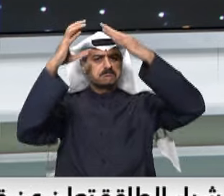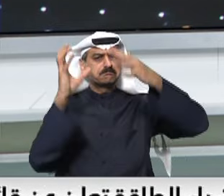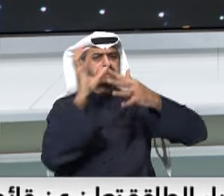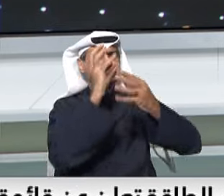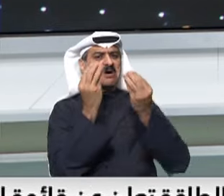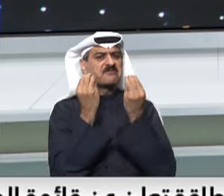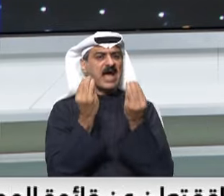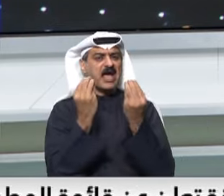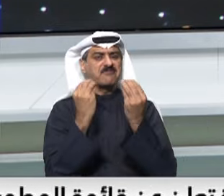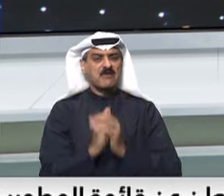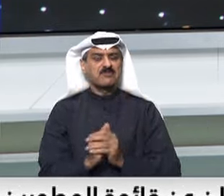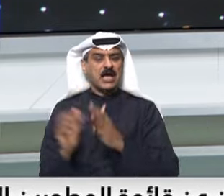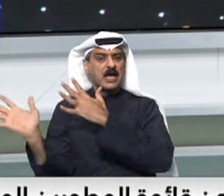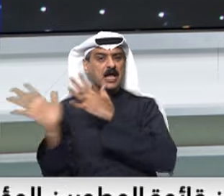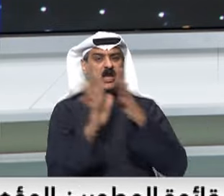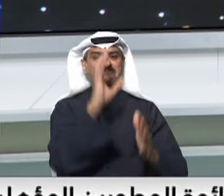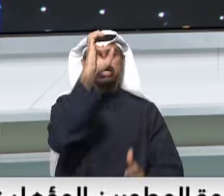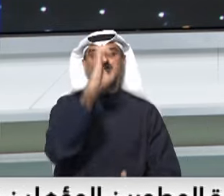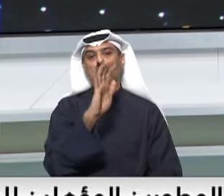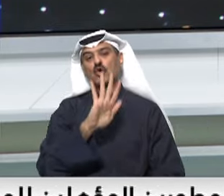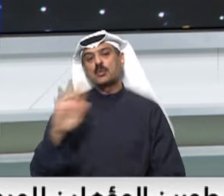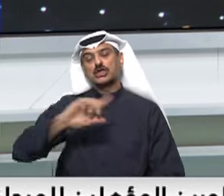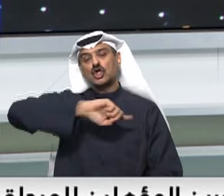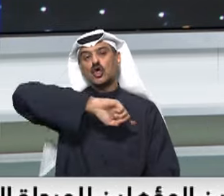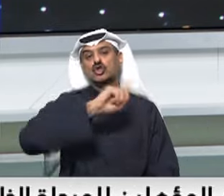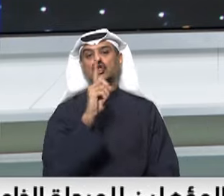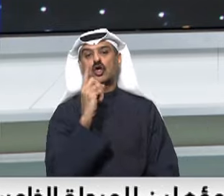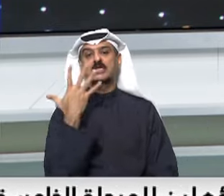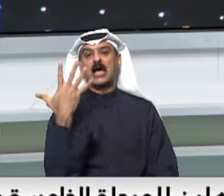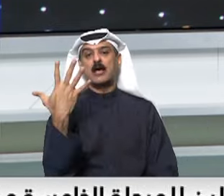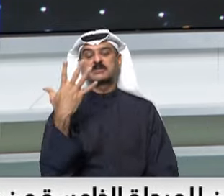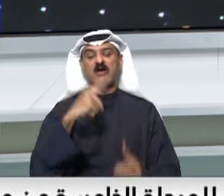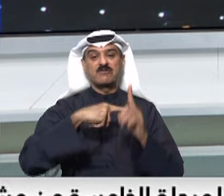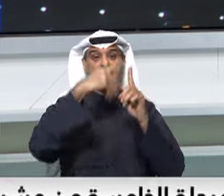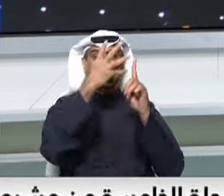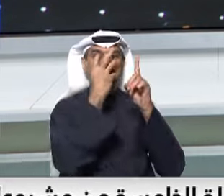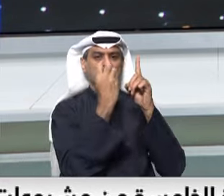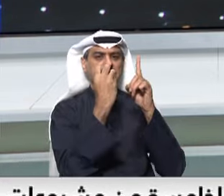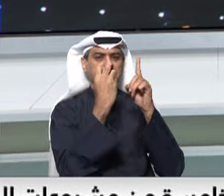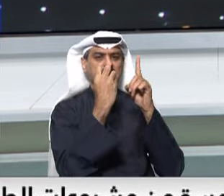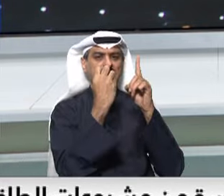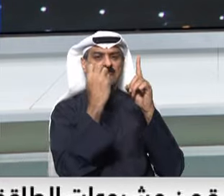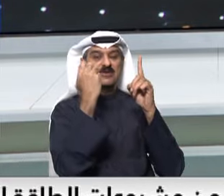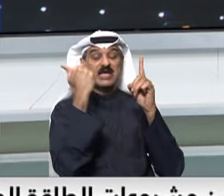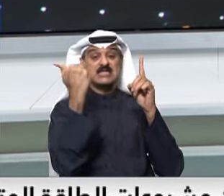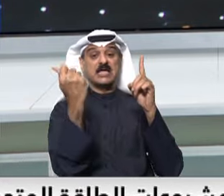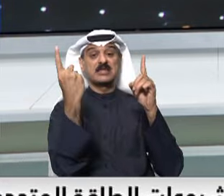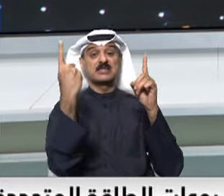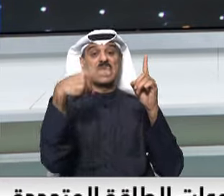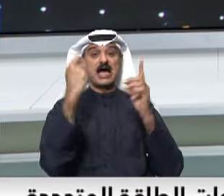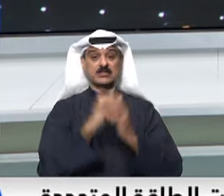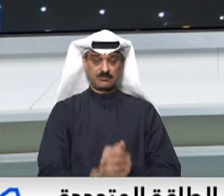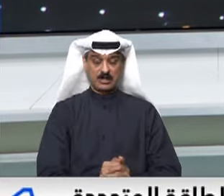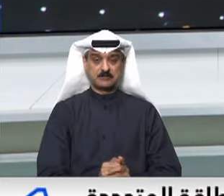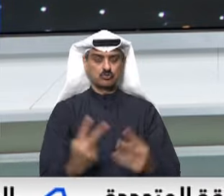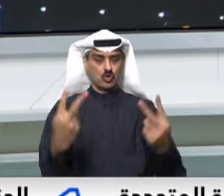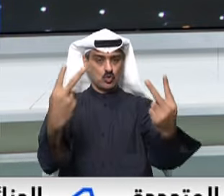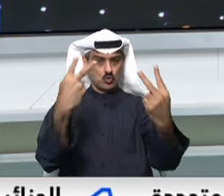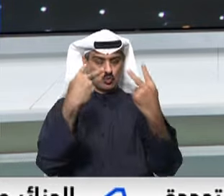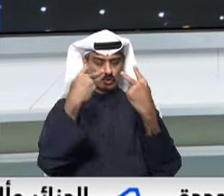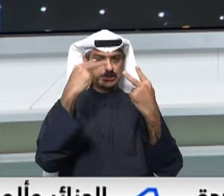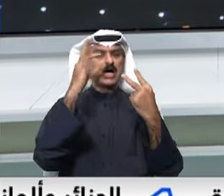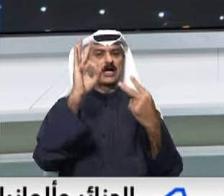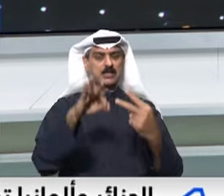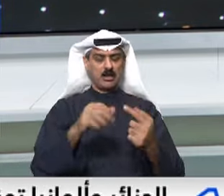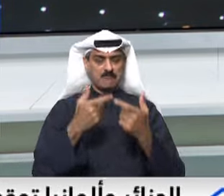الرياح جنوبية شرقية سرعتها بشكل عام 5 كيلومتر في ساعة، درجة الحرارة الحالية 16 درجة مئوية. وأيضا أعزائي المشاهدين، بشكل